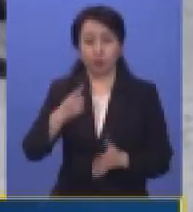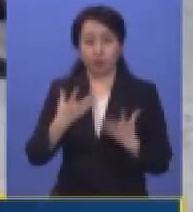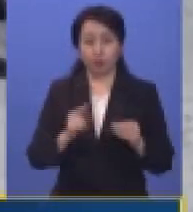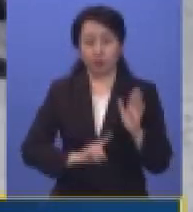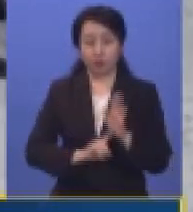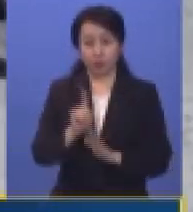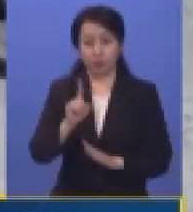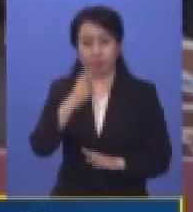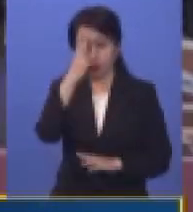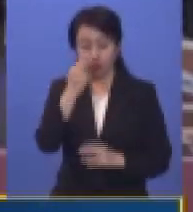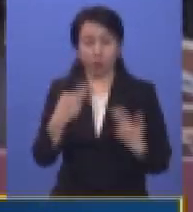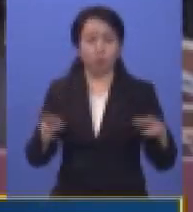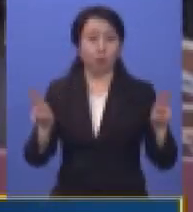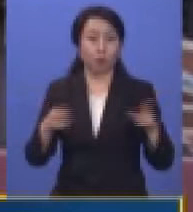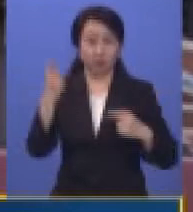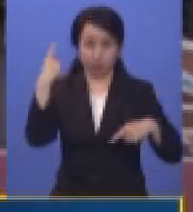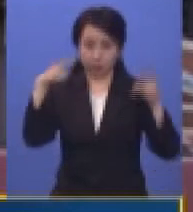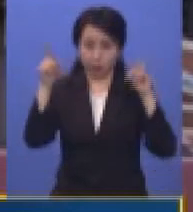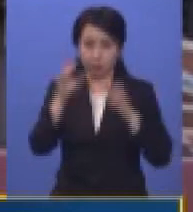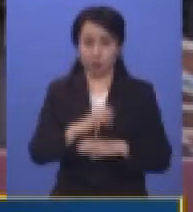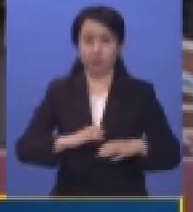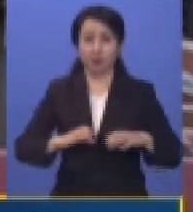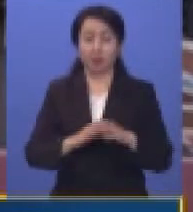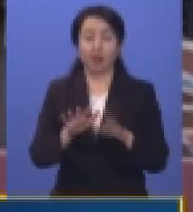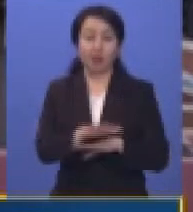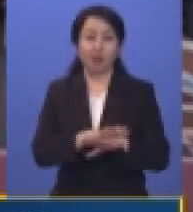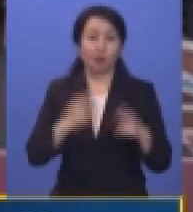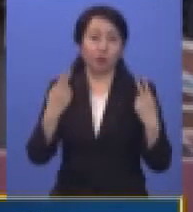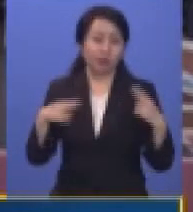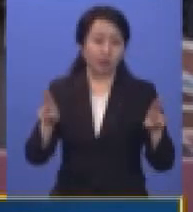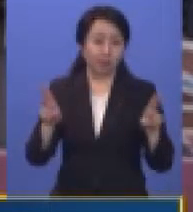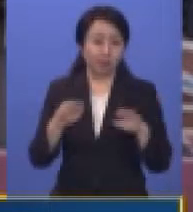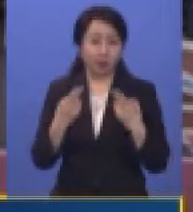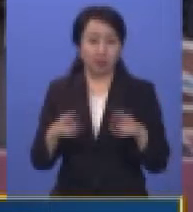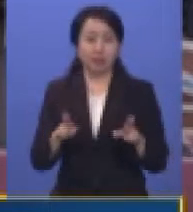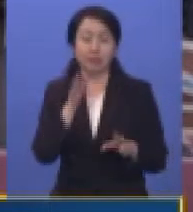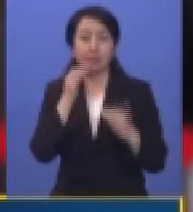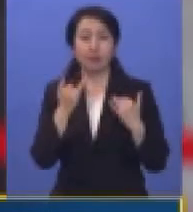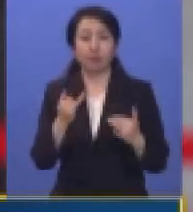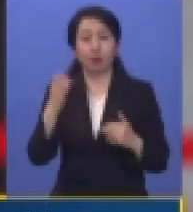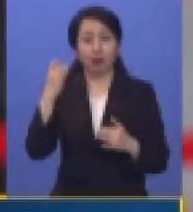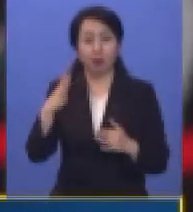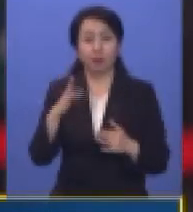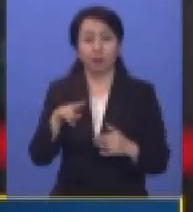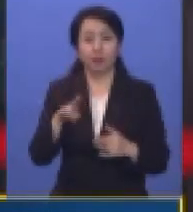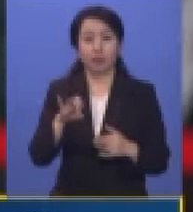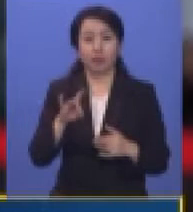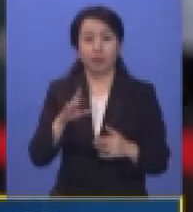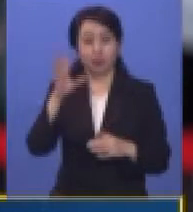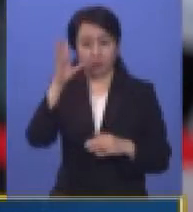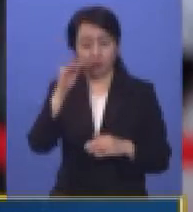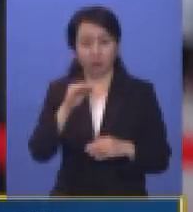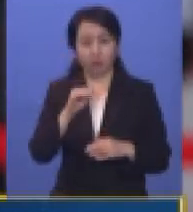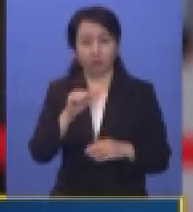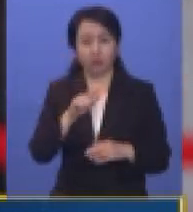с традиционной музыки. Творческие коллективы представили народные песни, фольклор, произведения современных авторов. Хедлайнерами вечера стали